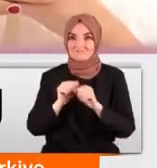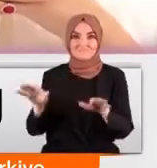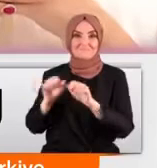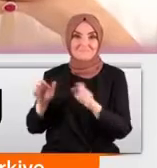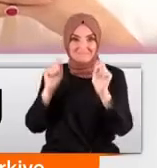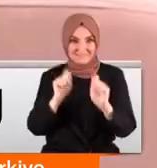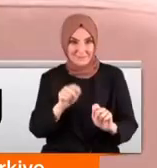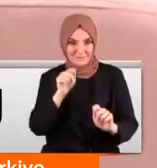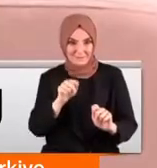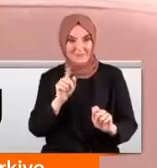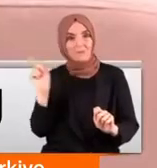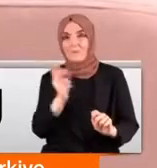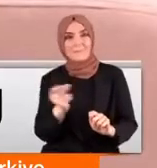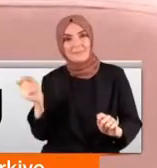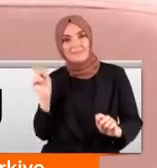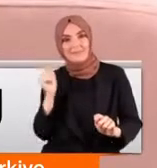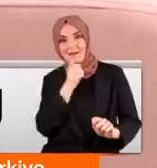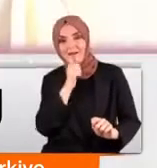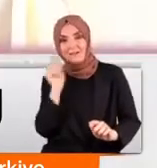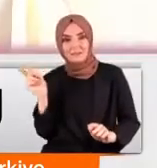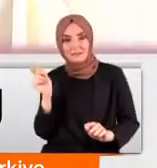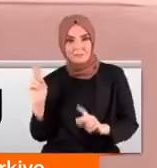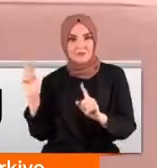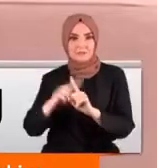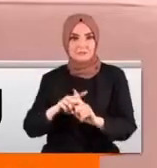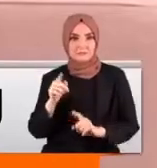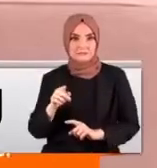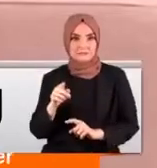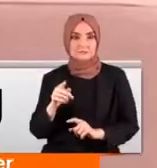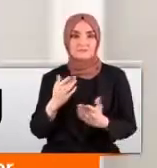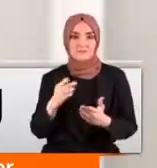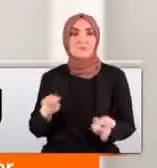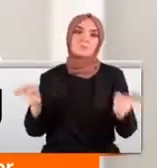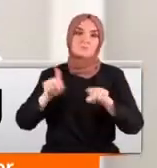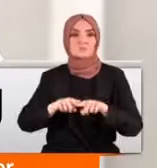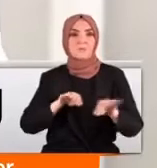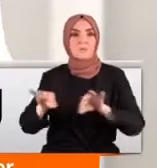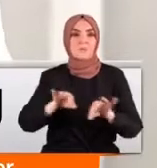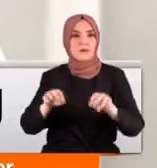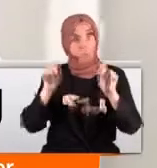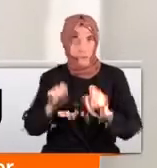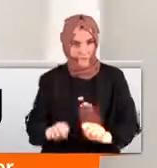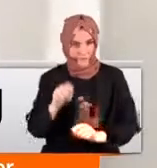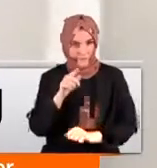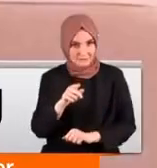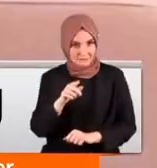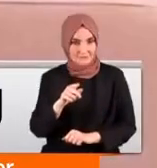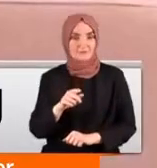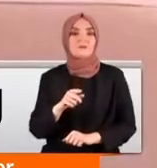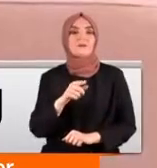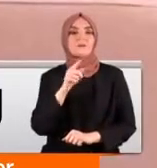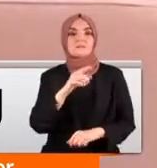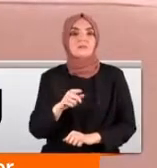de buluşmak istiyor dedi. Siz ne yaptınız? Ben götürürüm zaten. Karın o gün o masaya otururken, sen de onu arka masada izlerken